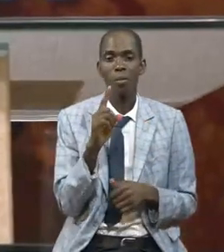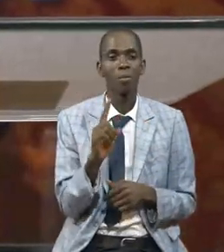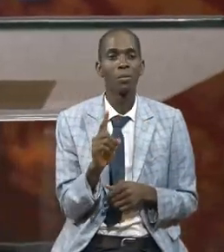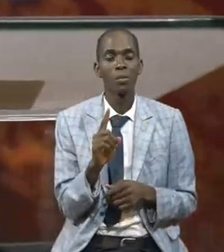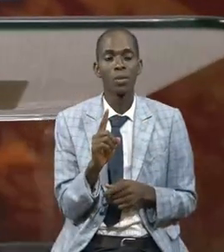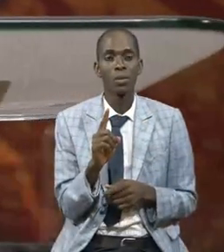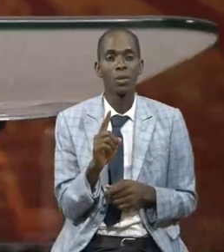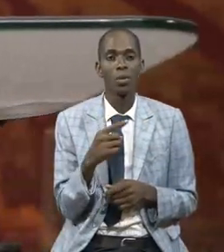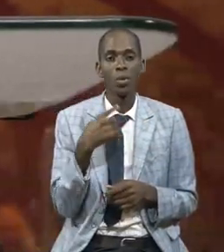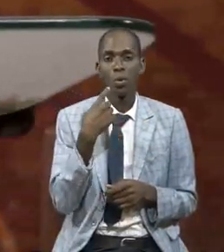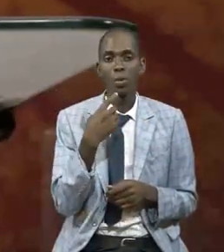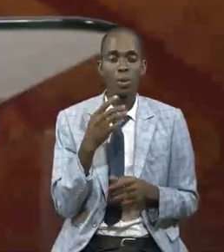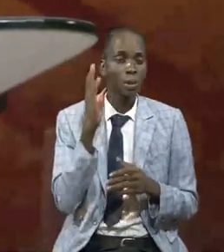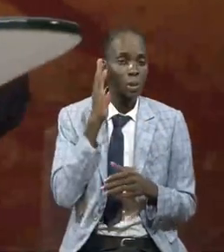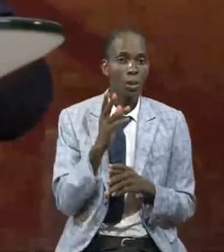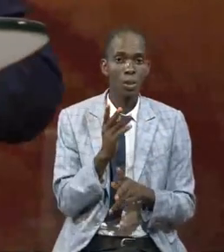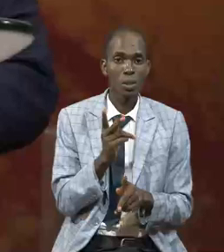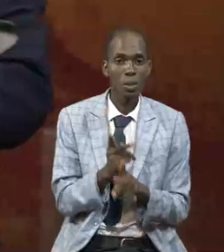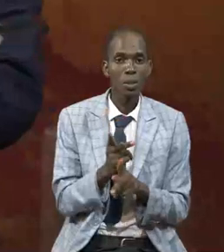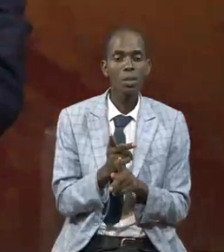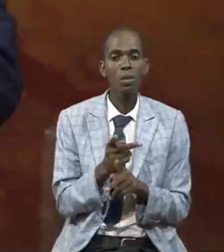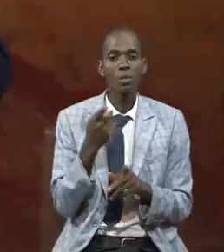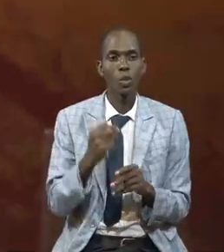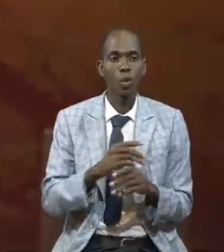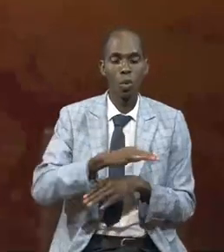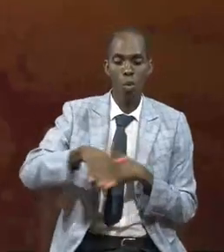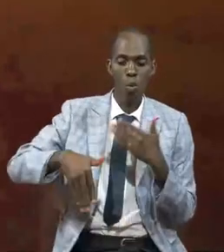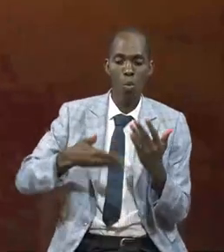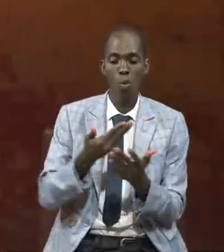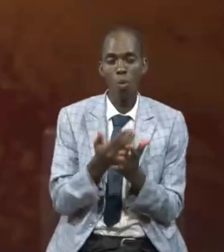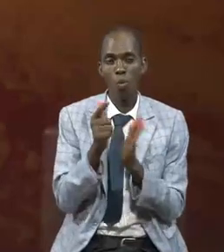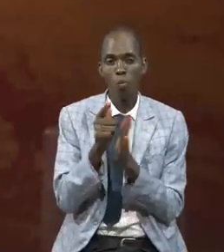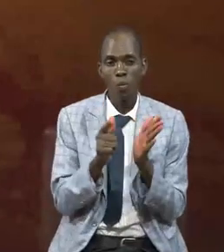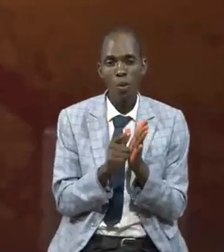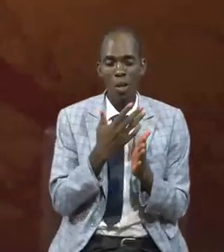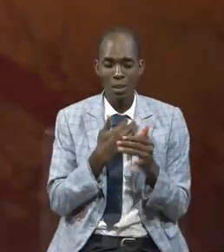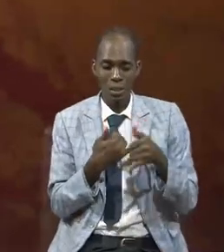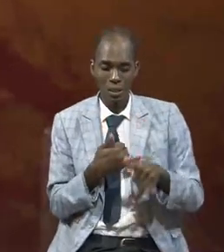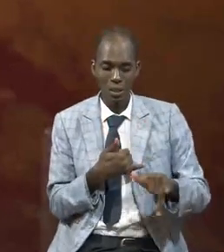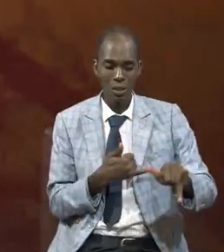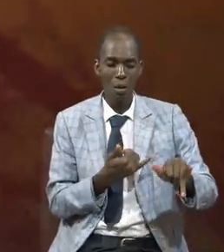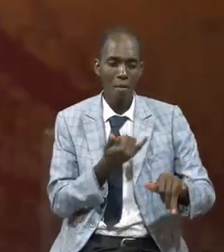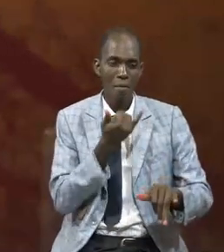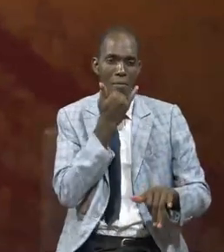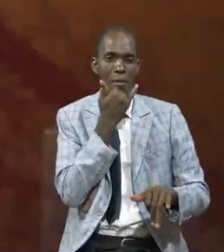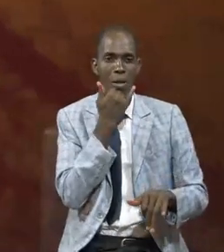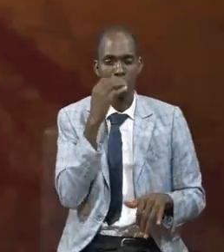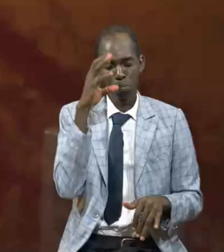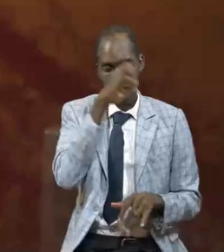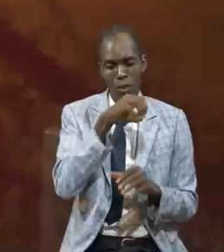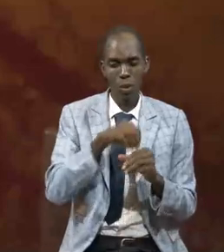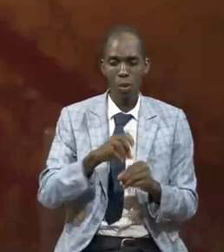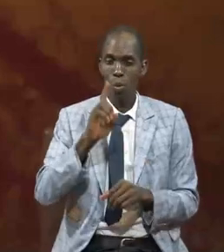Car quiconque observe toute la loi, mais pêche contre un